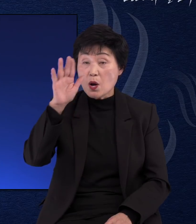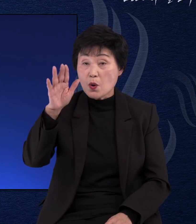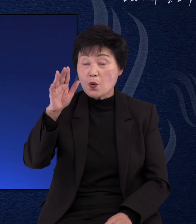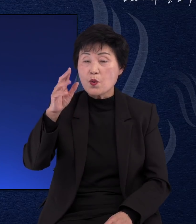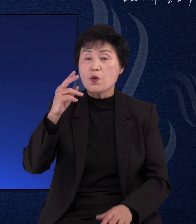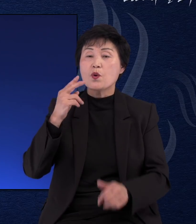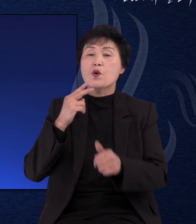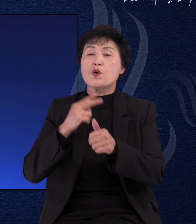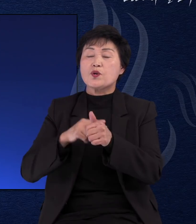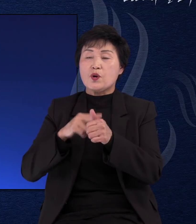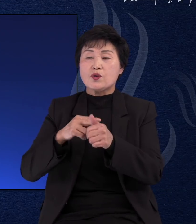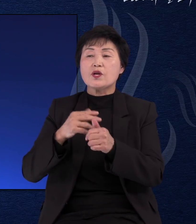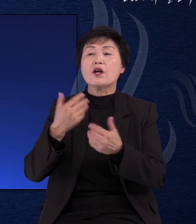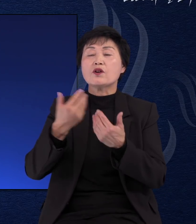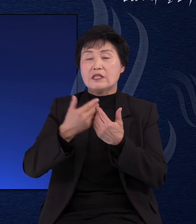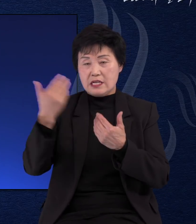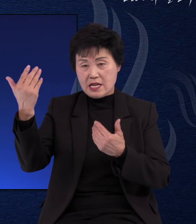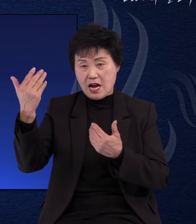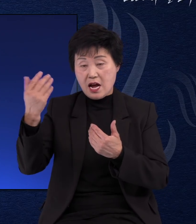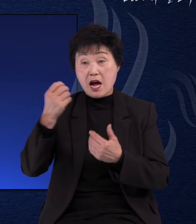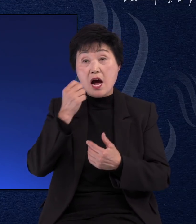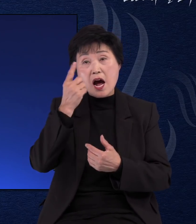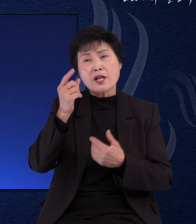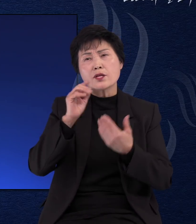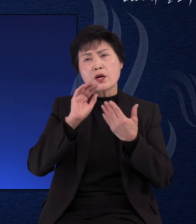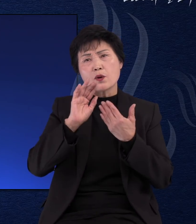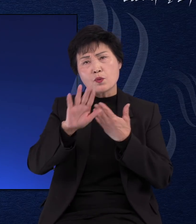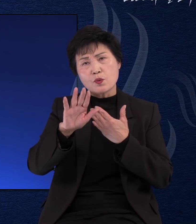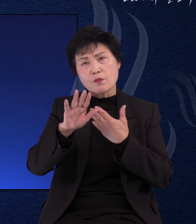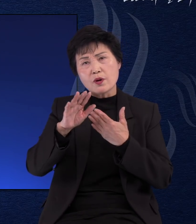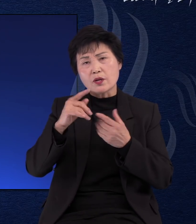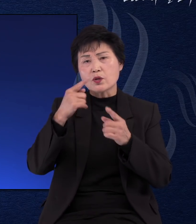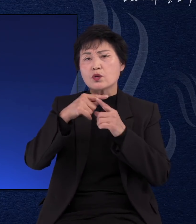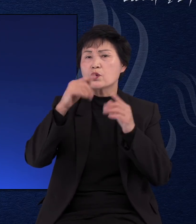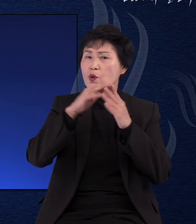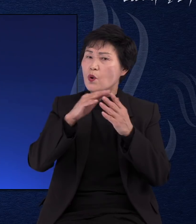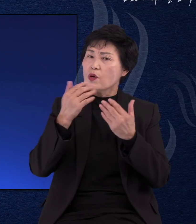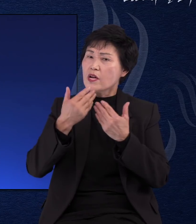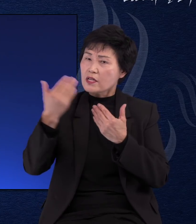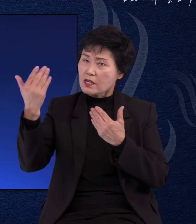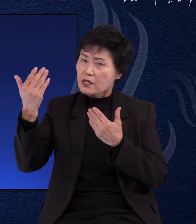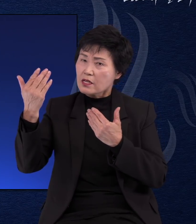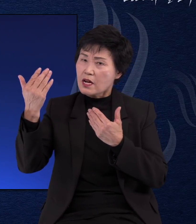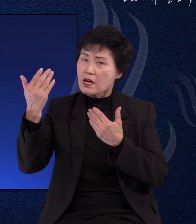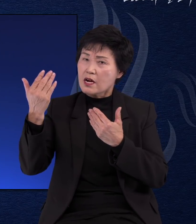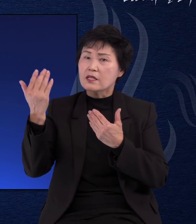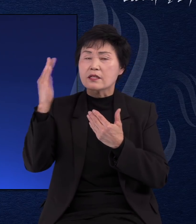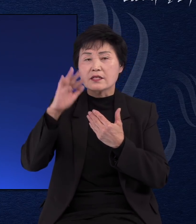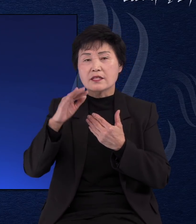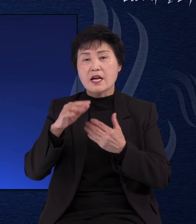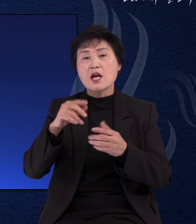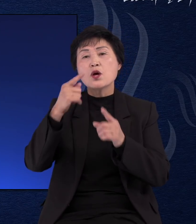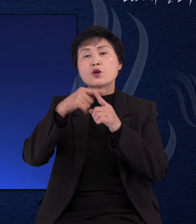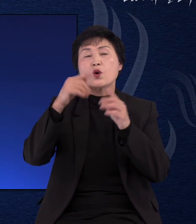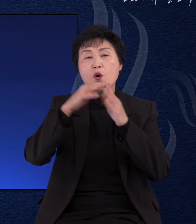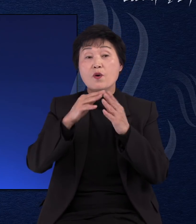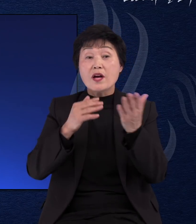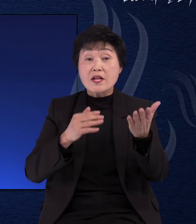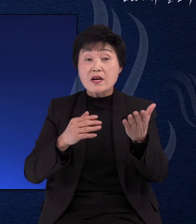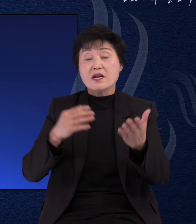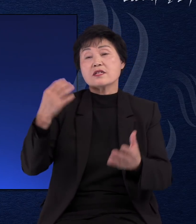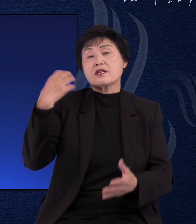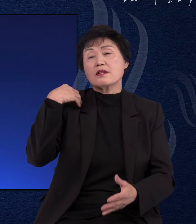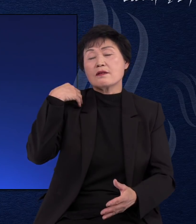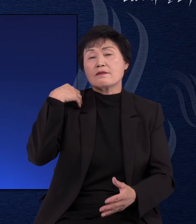이제 교회를 한 달 후면 떠나야 되는데 우리 교회를 최 전도사님이 맡아주오 라고 말씀을 하시는데, 제가